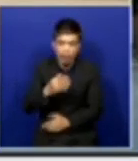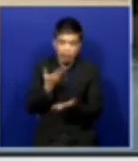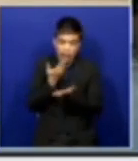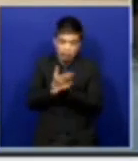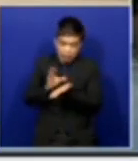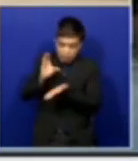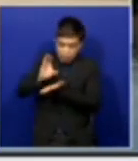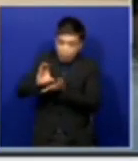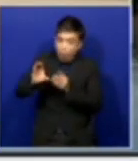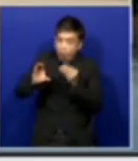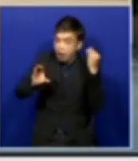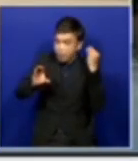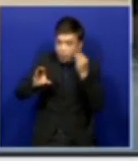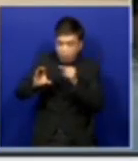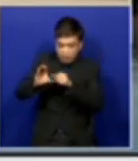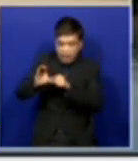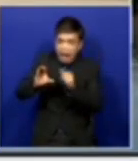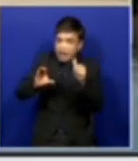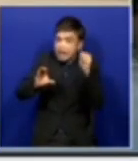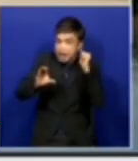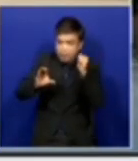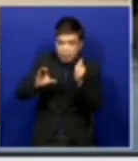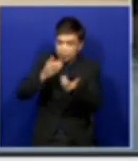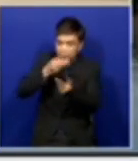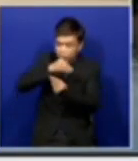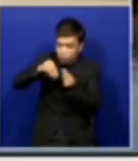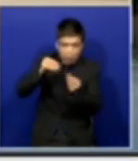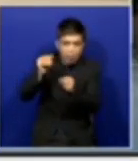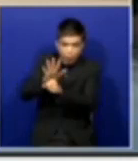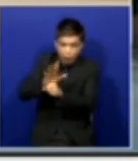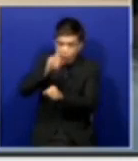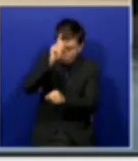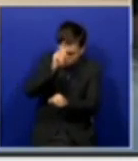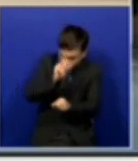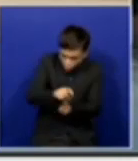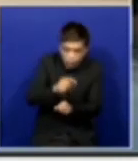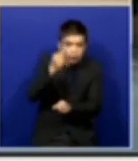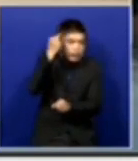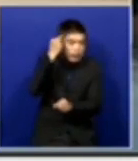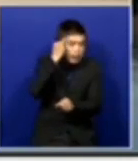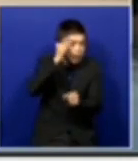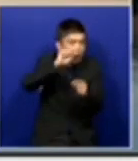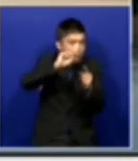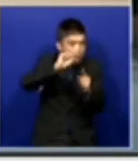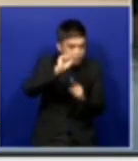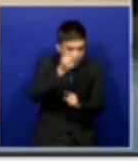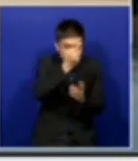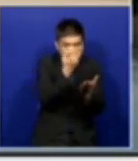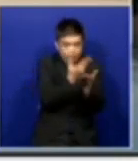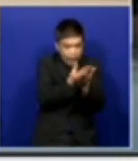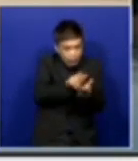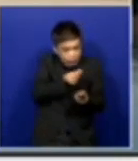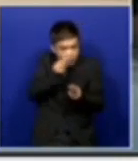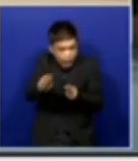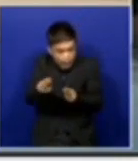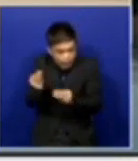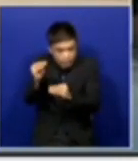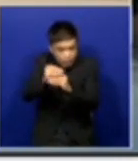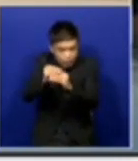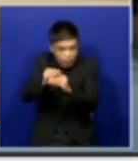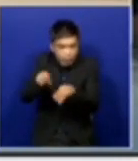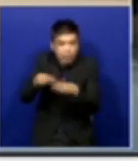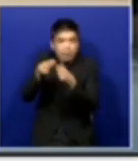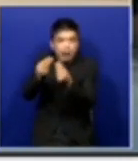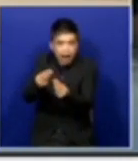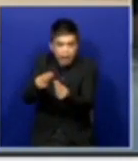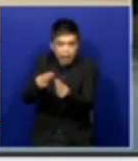ท่านต้องทำ new normal ที่จะทำให้งบรปสต.นะครับที่ให้มี